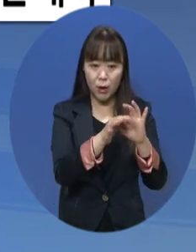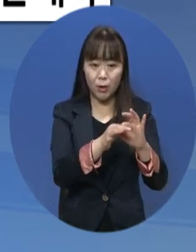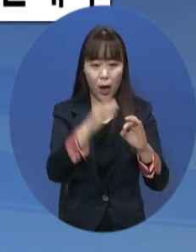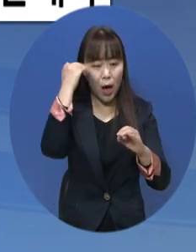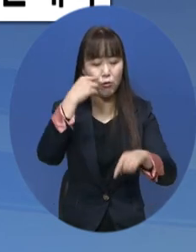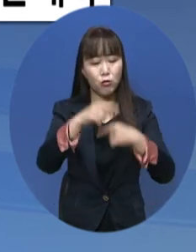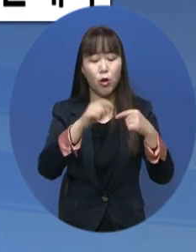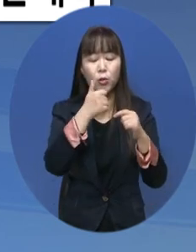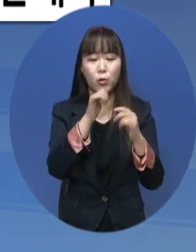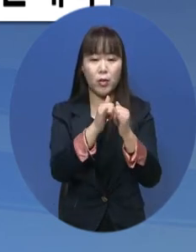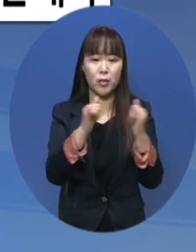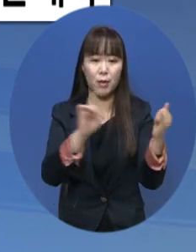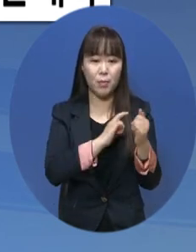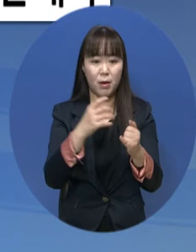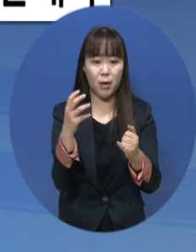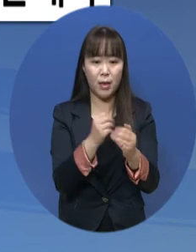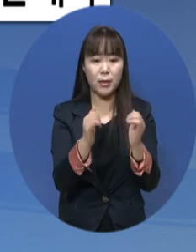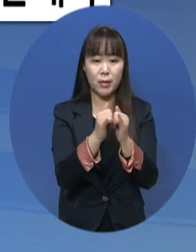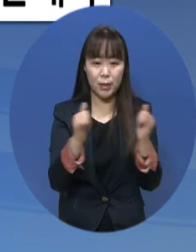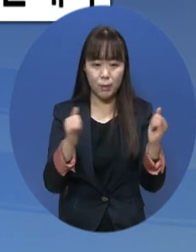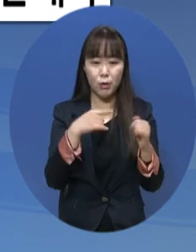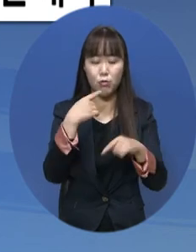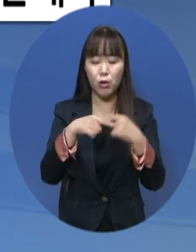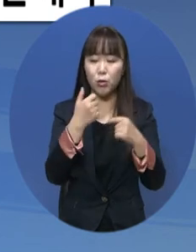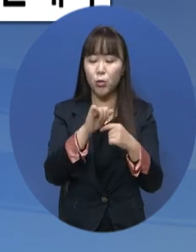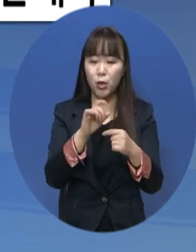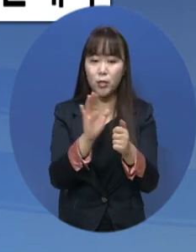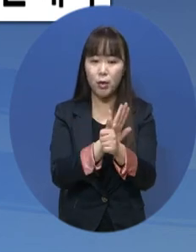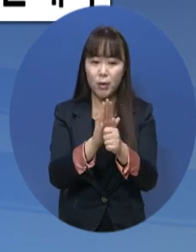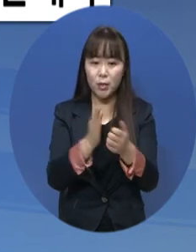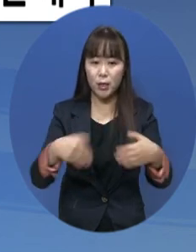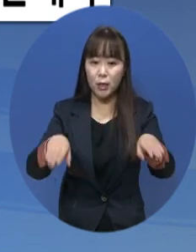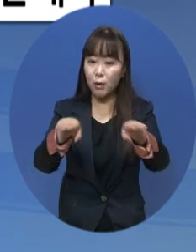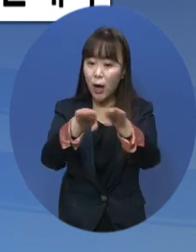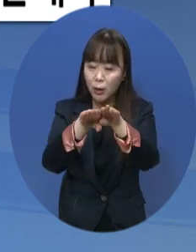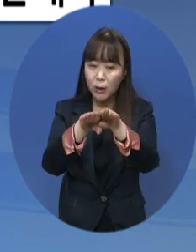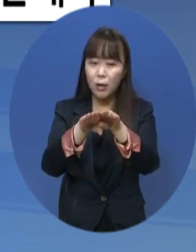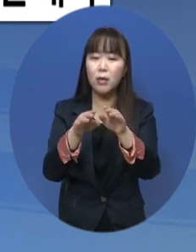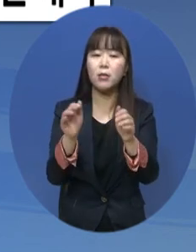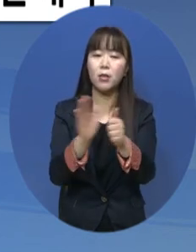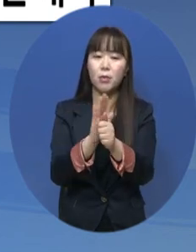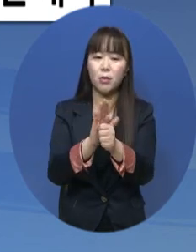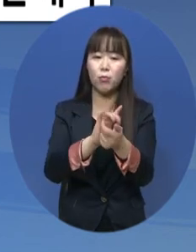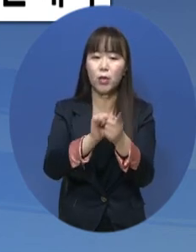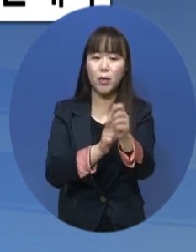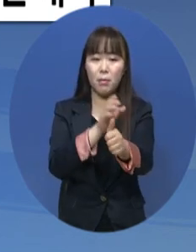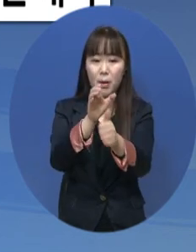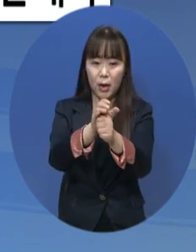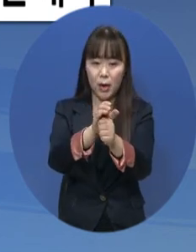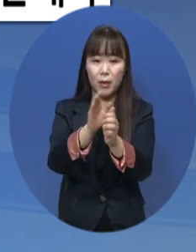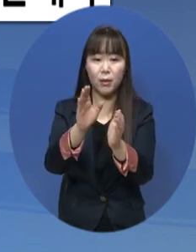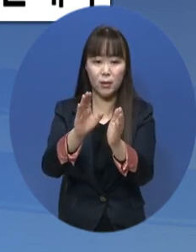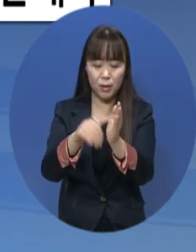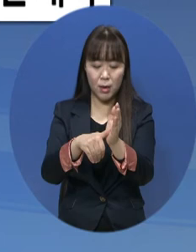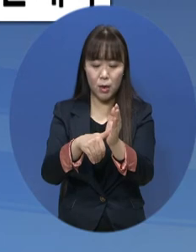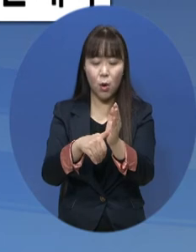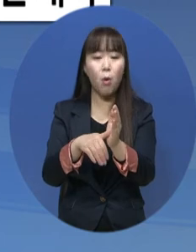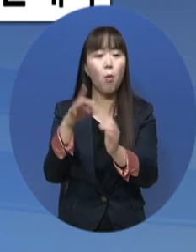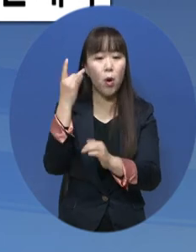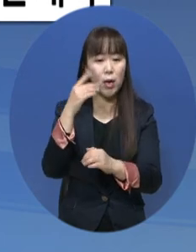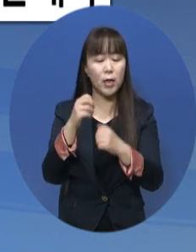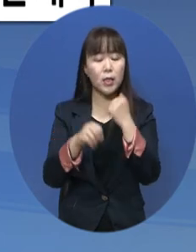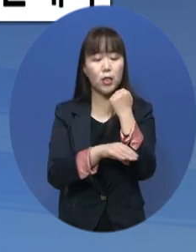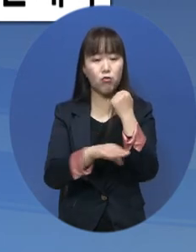한국수어통역사 자격을 갖춘 인력을 수어통역 서비스를 제공하는 기관에 서비스를 위탁하는 경우에는 기존